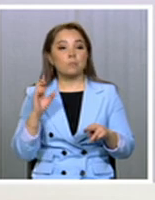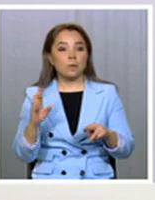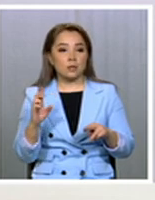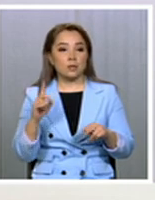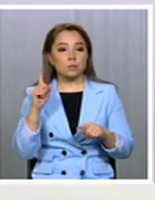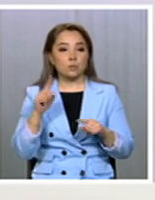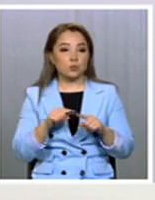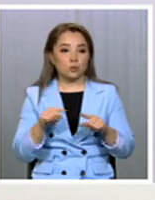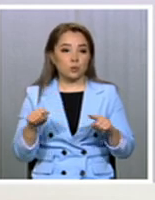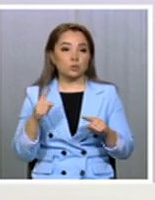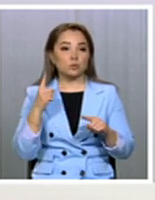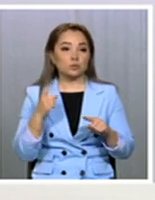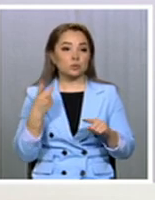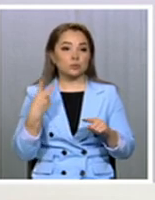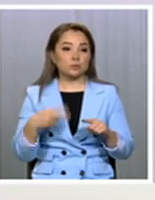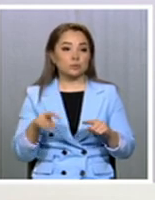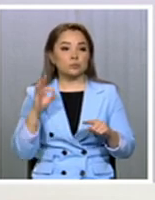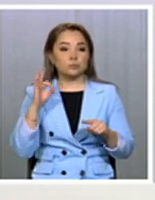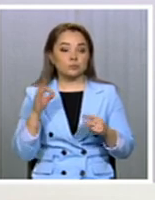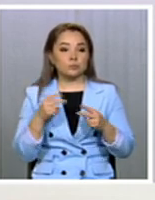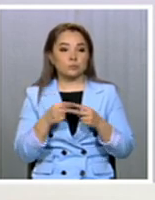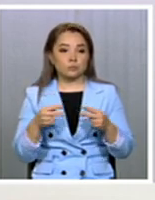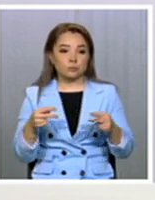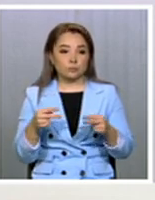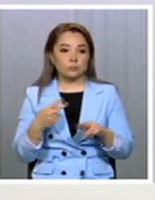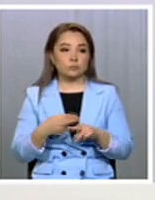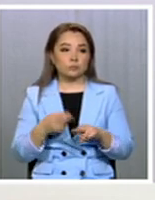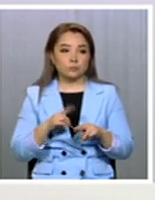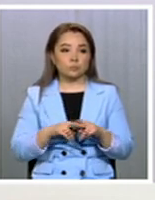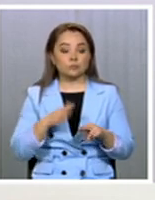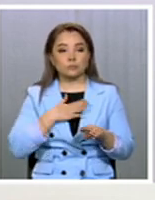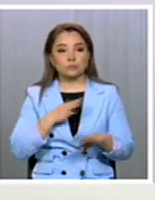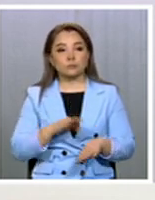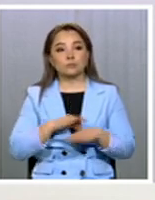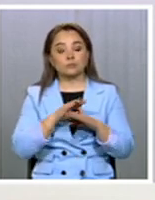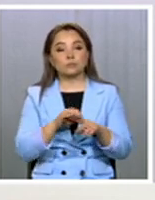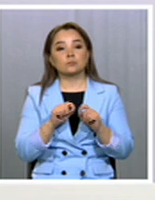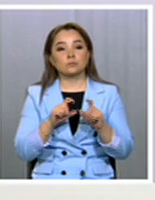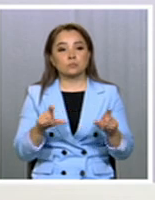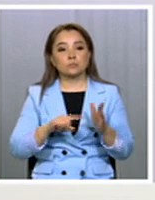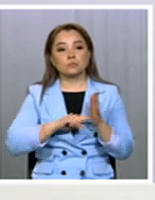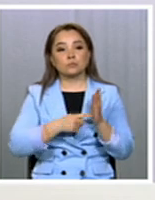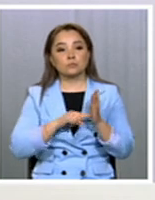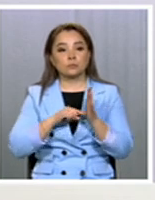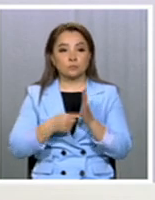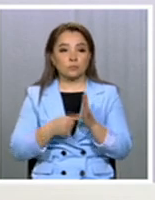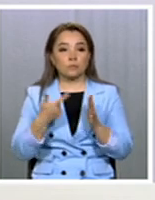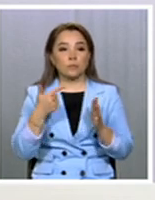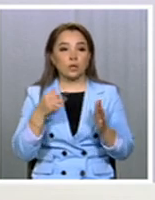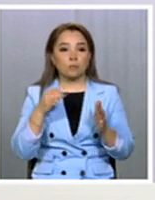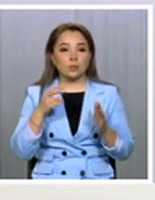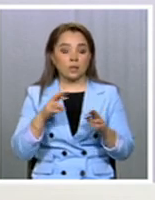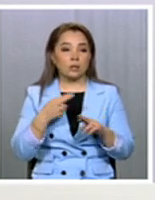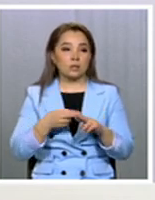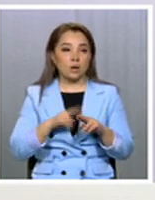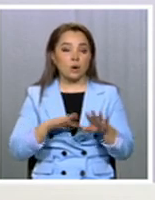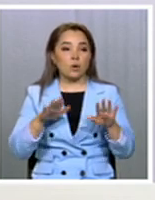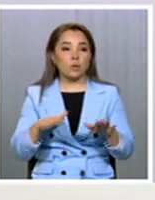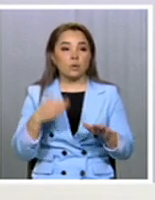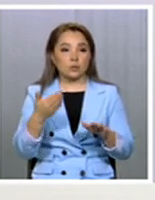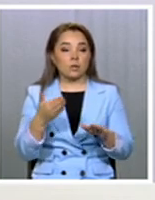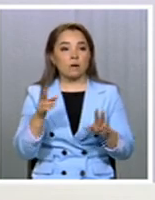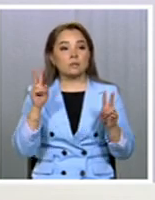бұрышы 120 градусқа тең. Және біз өткен сабақта нүктенің геометриялық орны деген